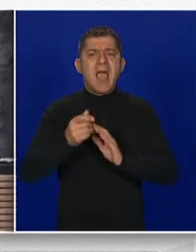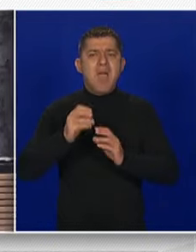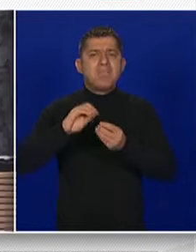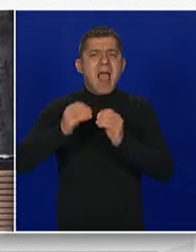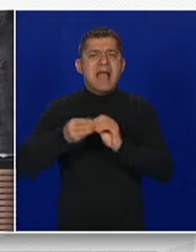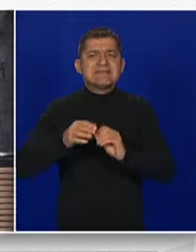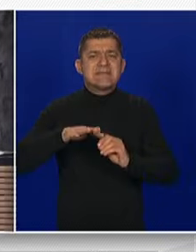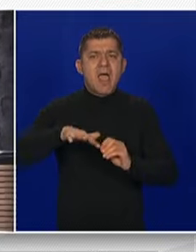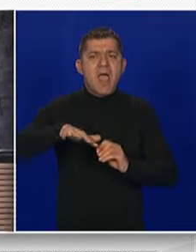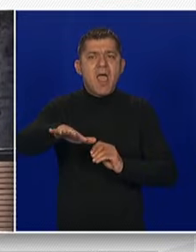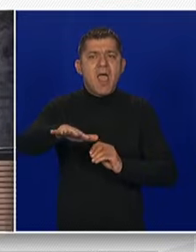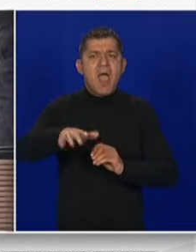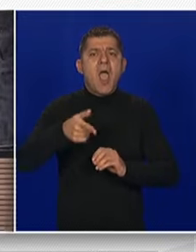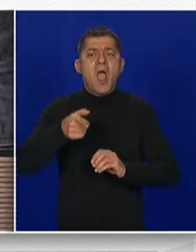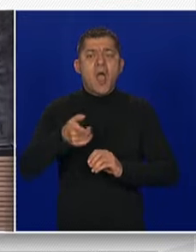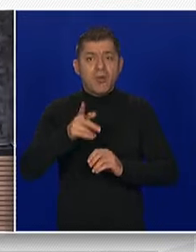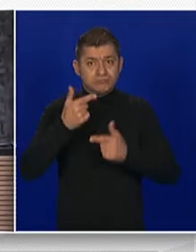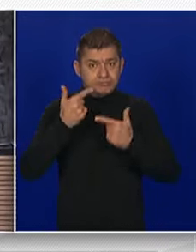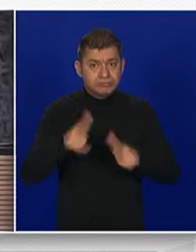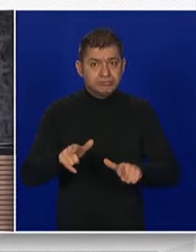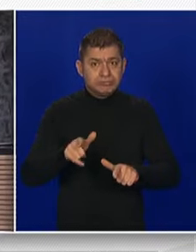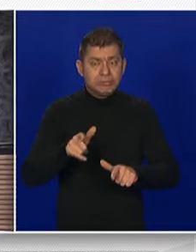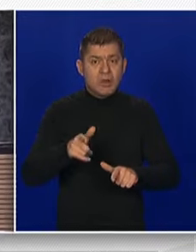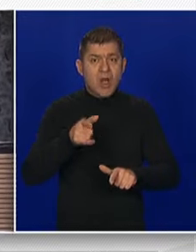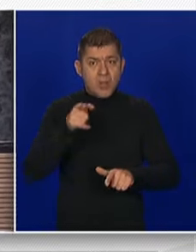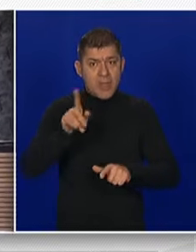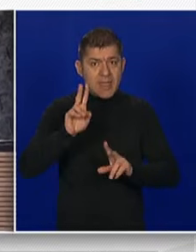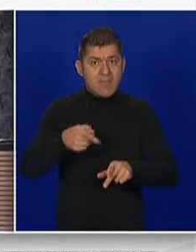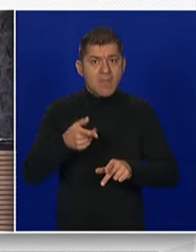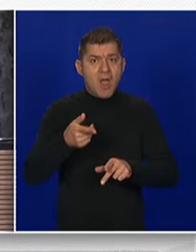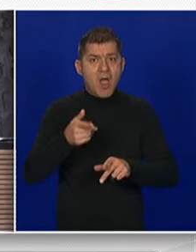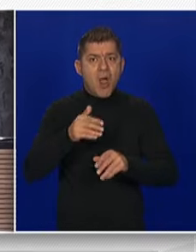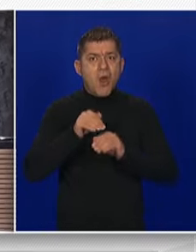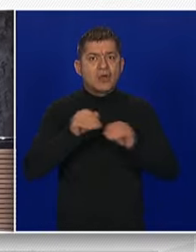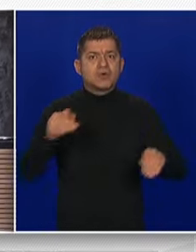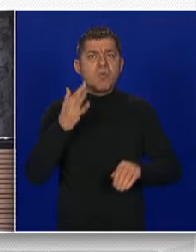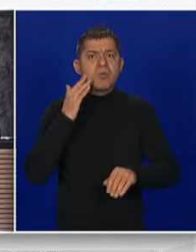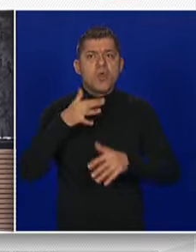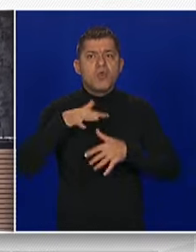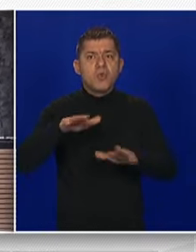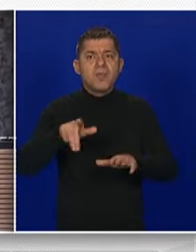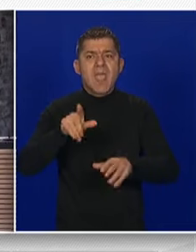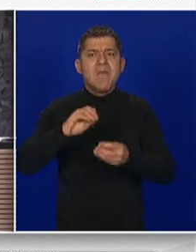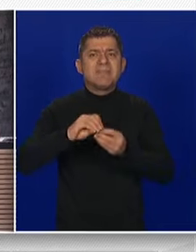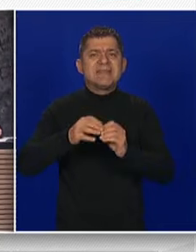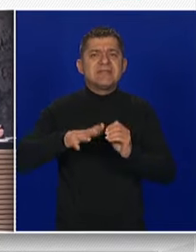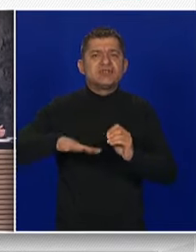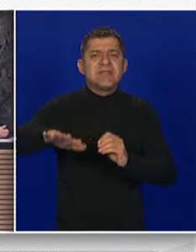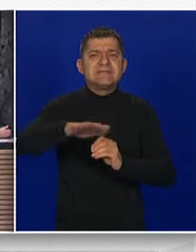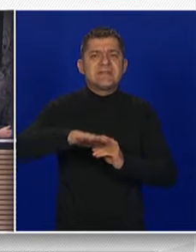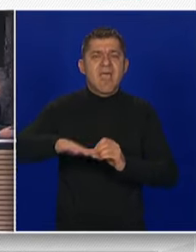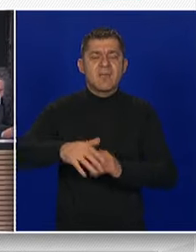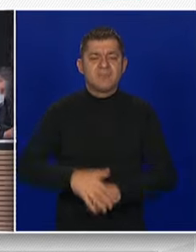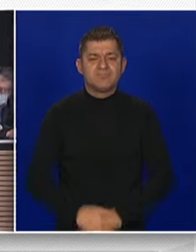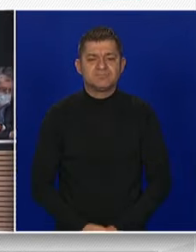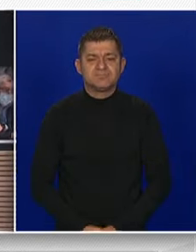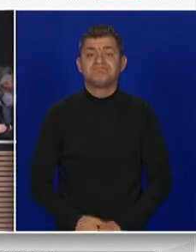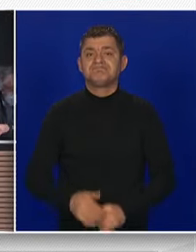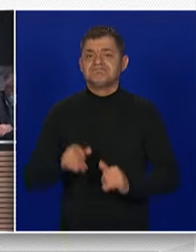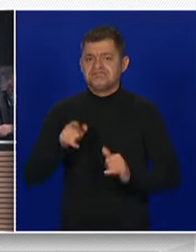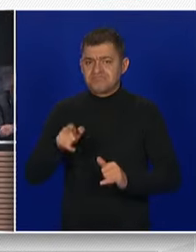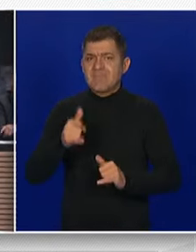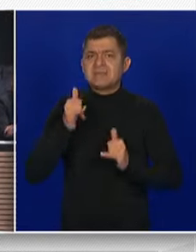posebnu možda odluku oko njih, osim strožih kontrola, znači da se tamo ograničava broj ljudi? U ovom trenutku se provodi stroža kontrola, tako